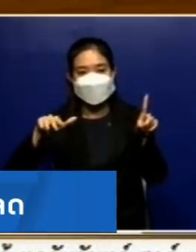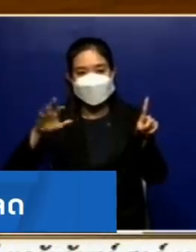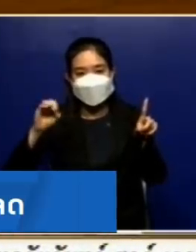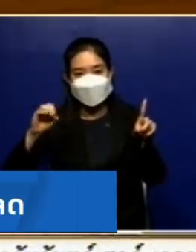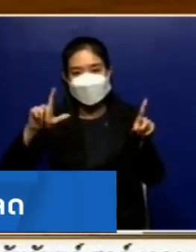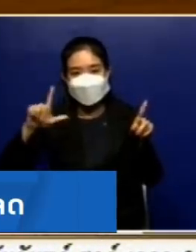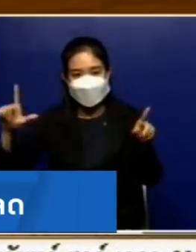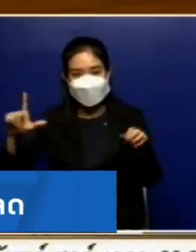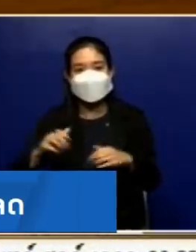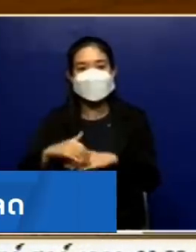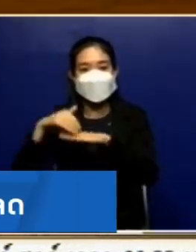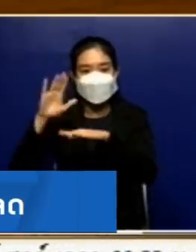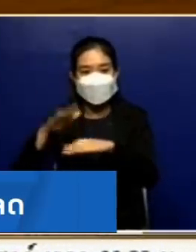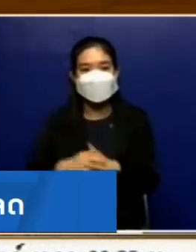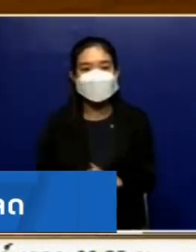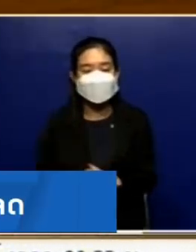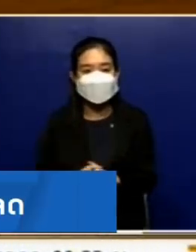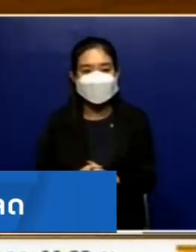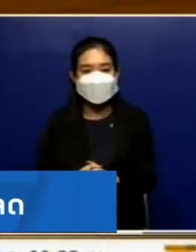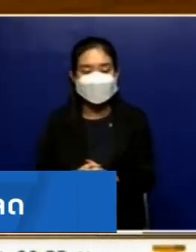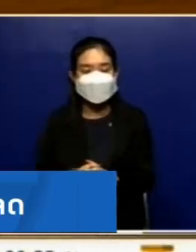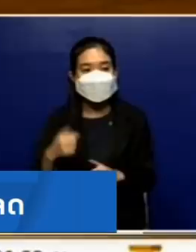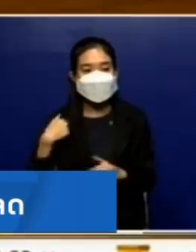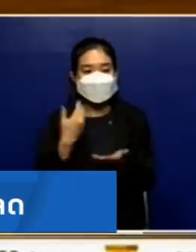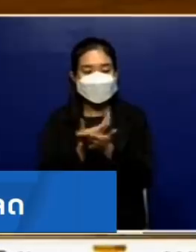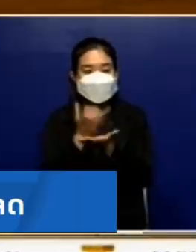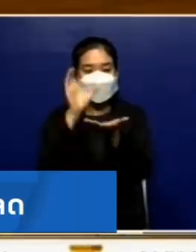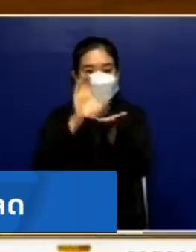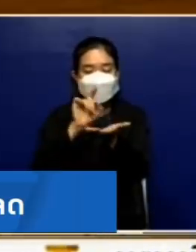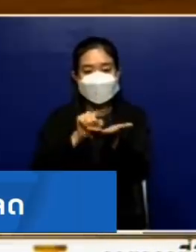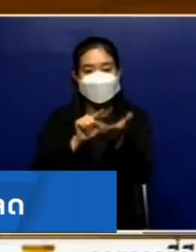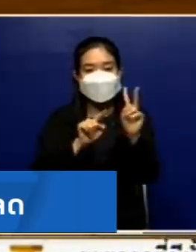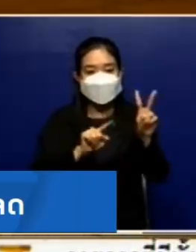153,940.47 ล้านบาทนะครับเมื่อรวมกันแล้วงบประมาณสาธารณสุขจะมีทั้งสิ้น